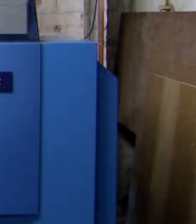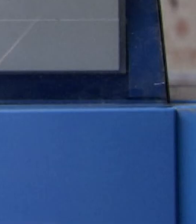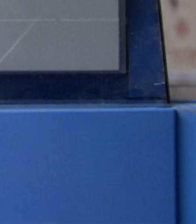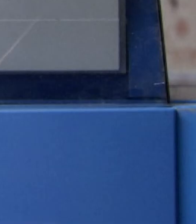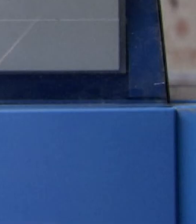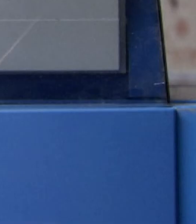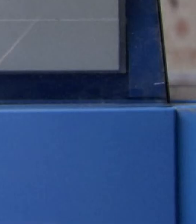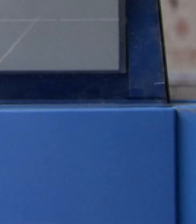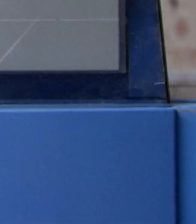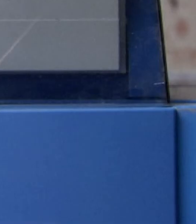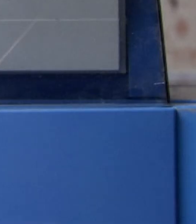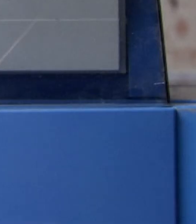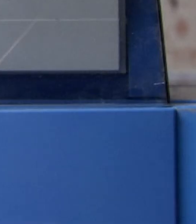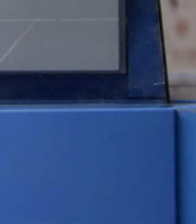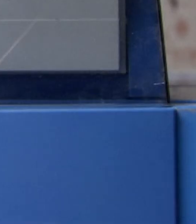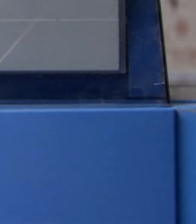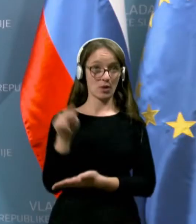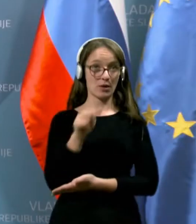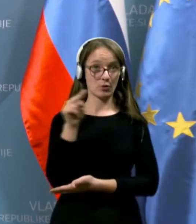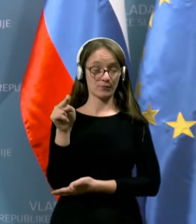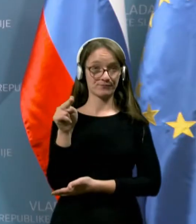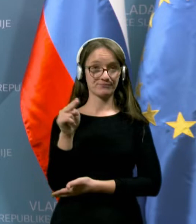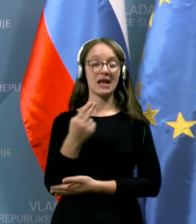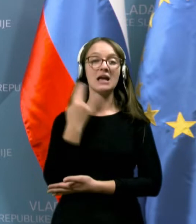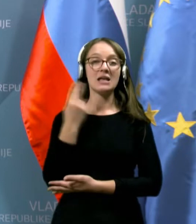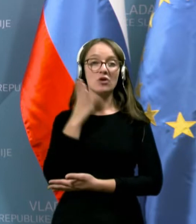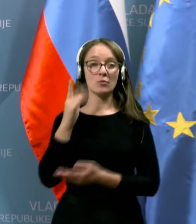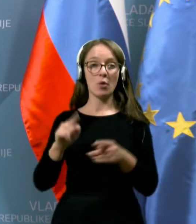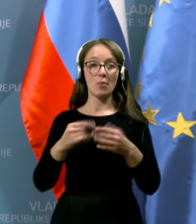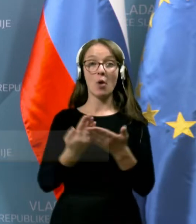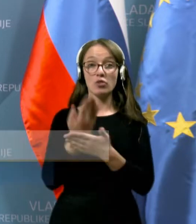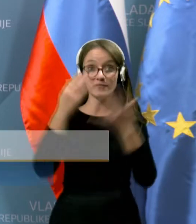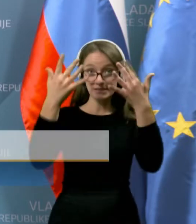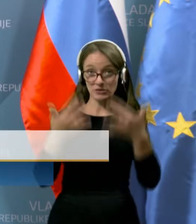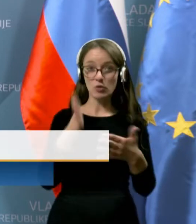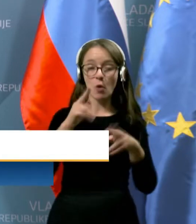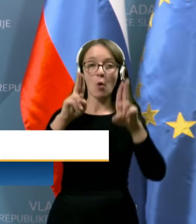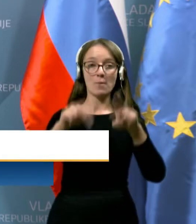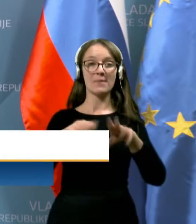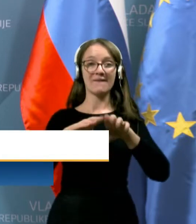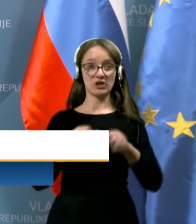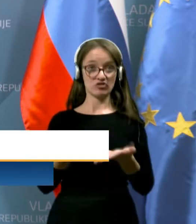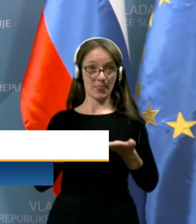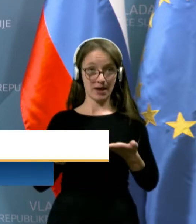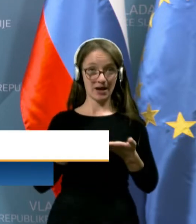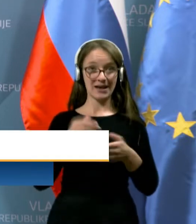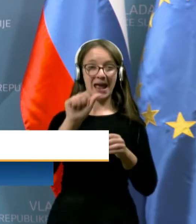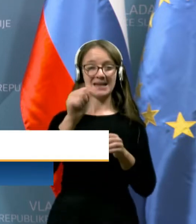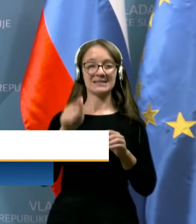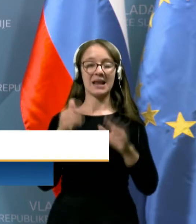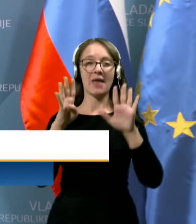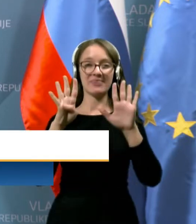in 705 milijonov evrov posojil. Slovenija bo po novih izračunih upravičena do skupno 1